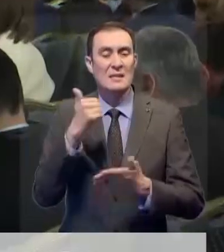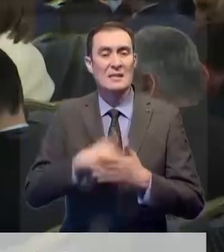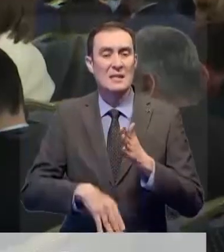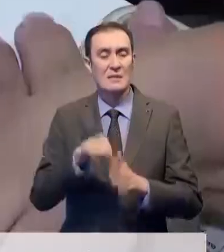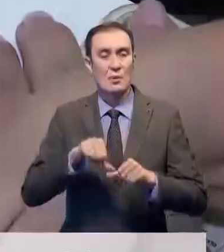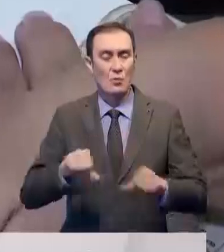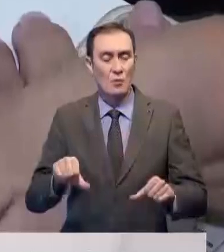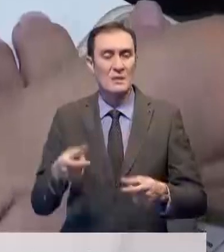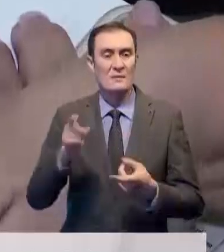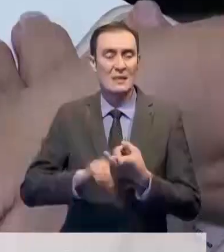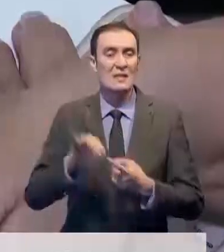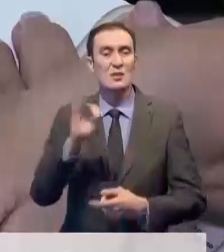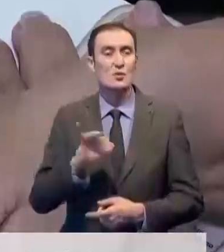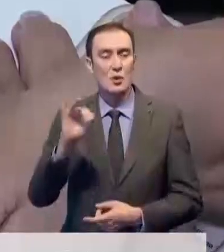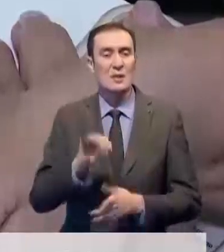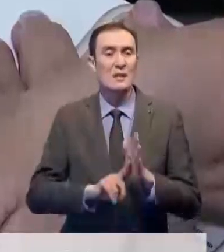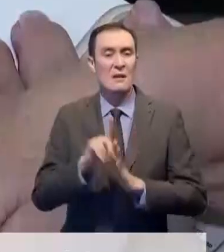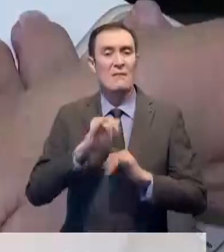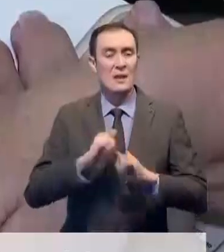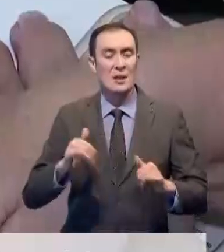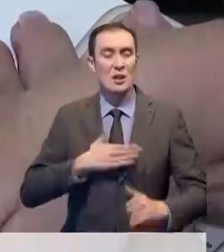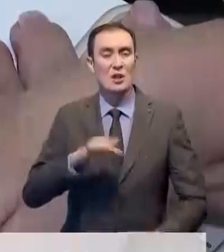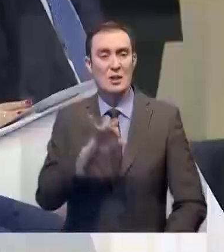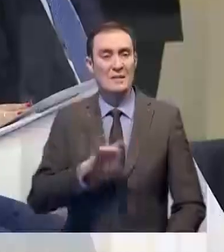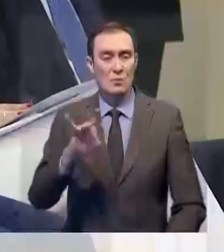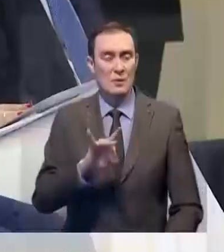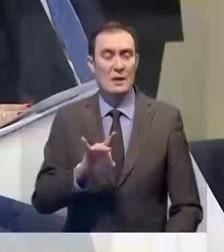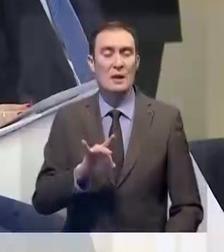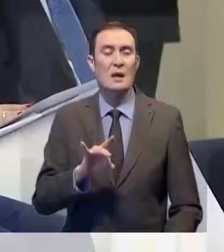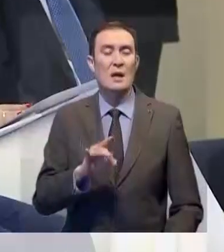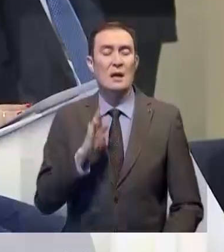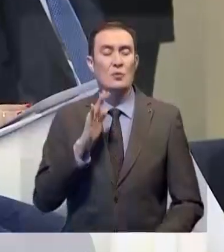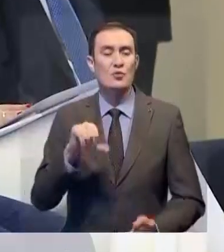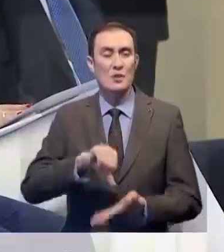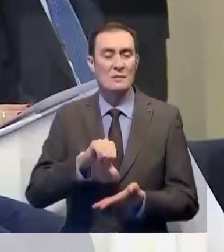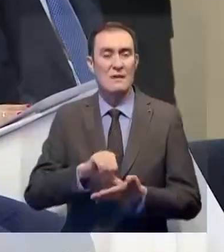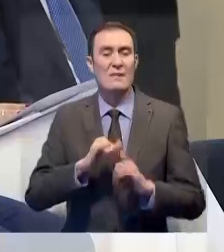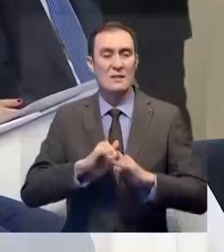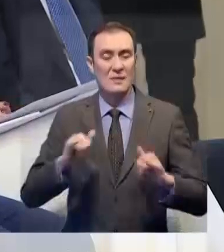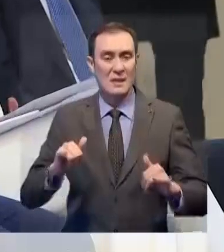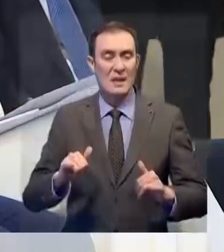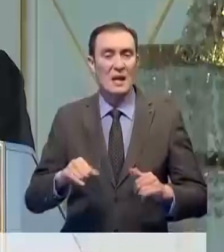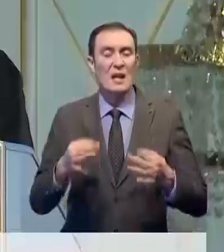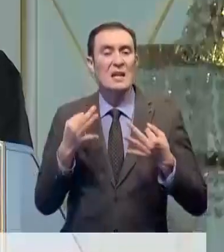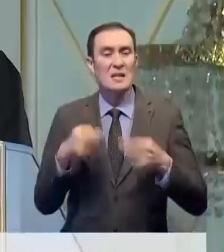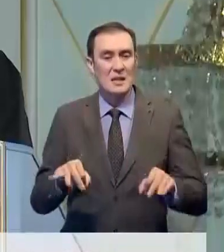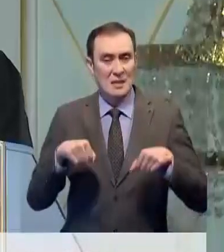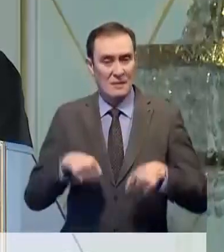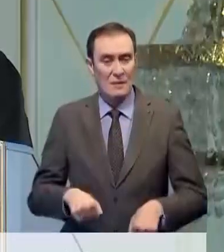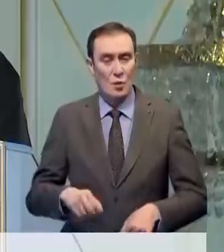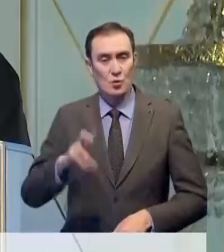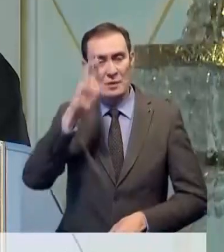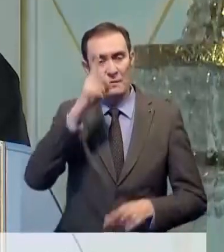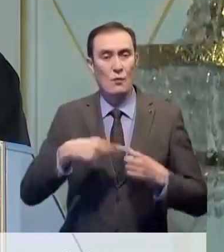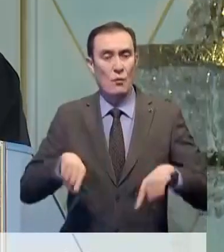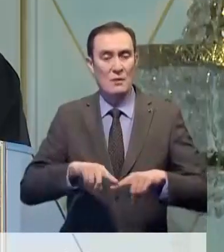Центризбиркома неразрывно связан с историей становления нашей республики, непосредственно участвуя в формировании легитимных институтов